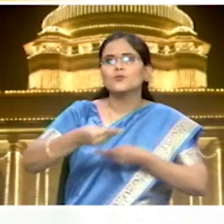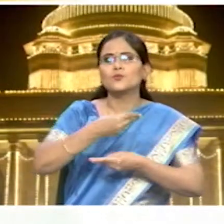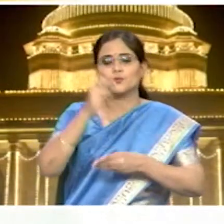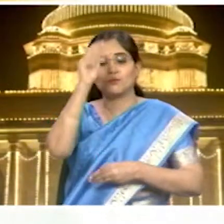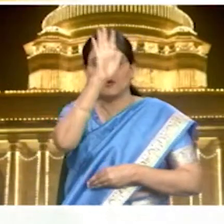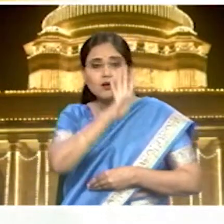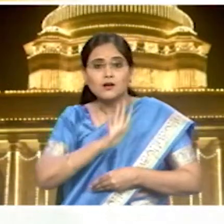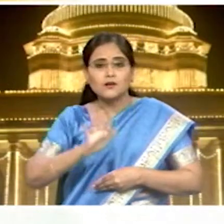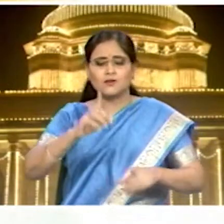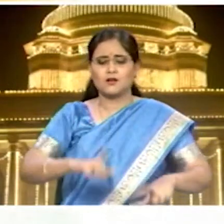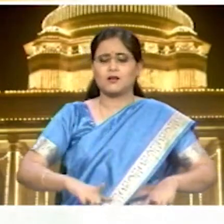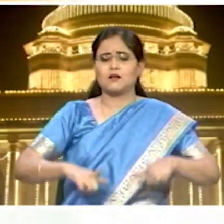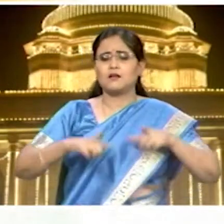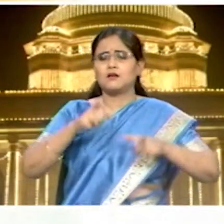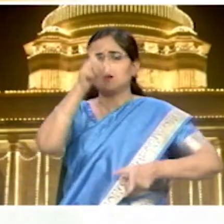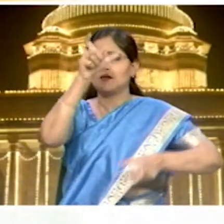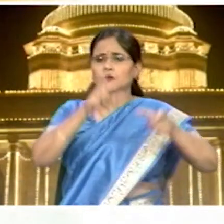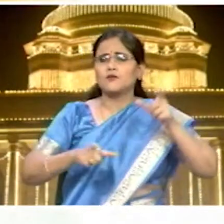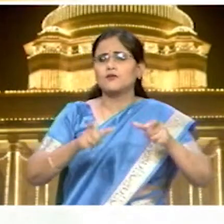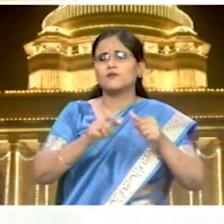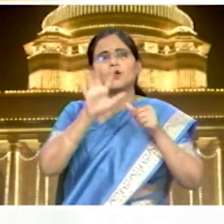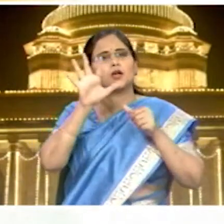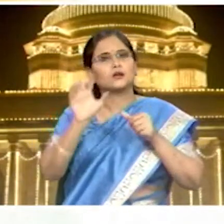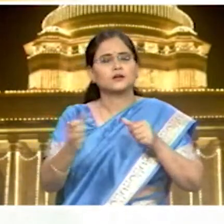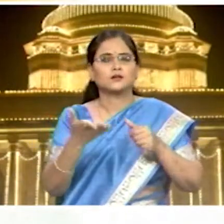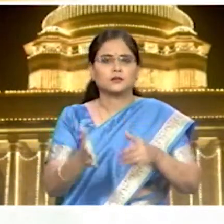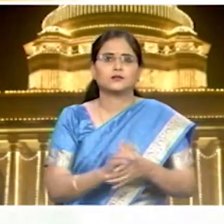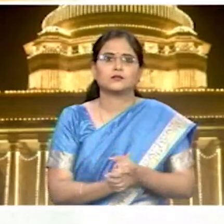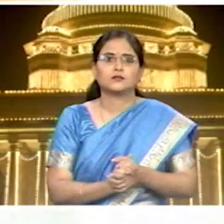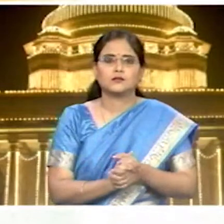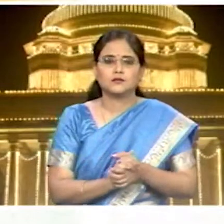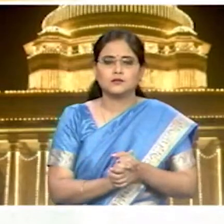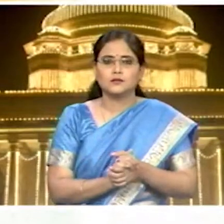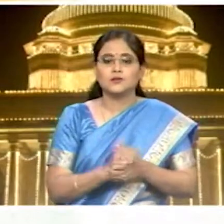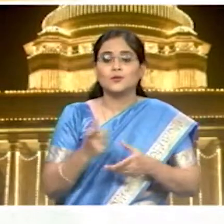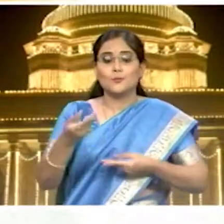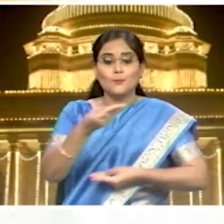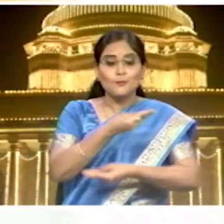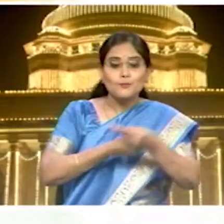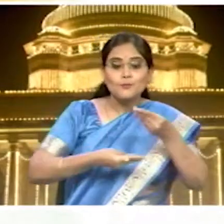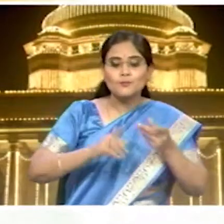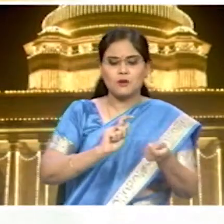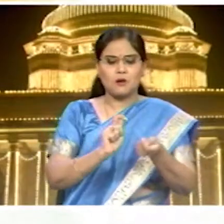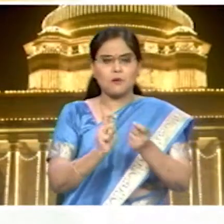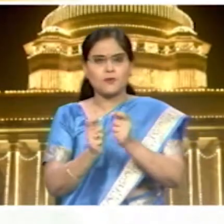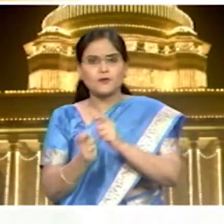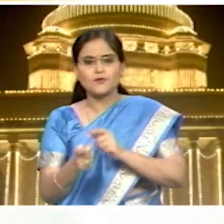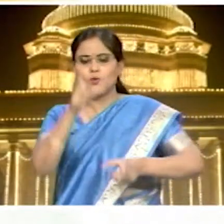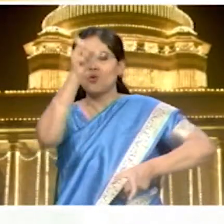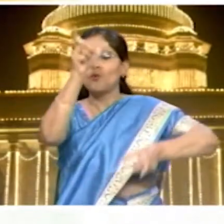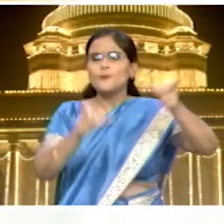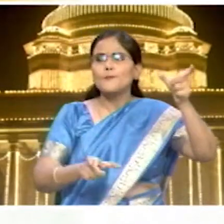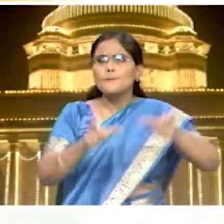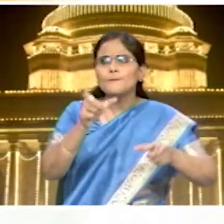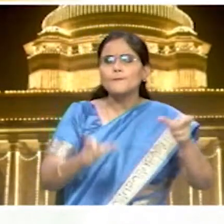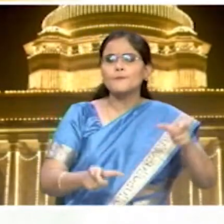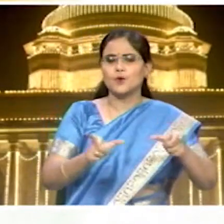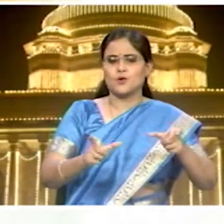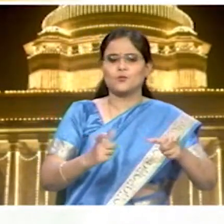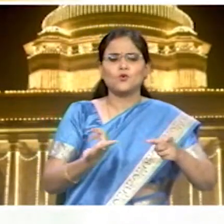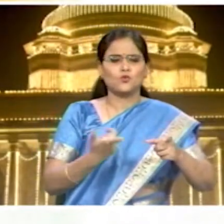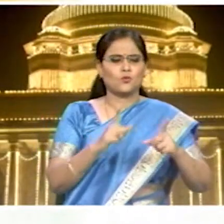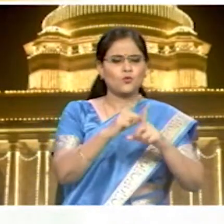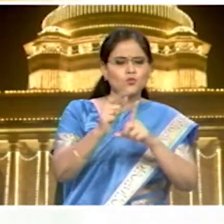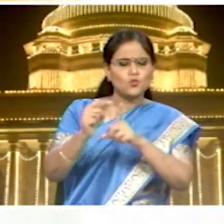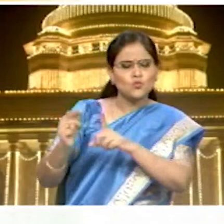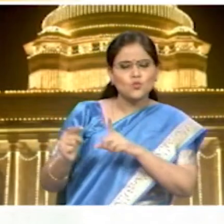देशवासियों का जीवन और भी सुगम होता जा रहा है। आर्थिक सुधारों के साथ साथ जन कल्याण के नए कदम भी उठाया जा रहे